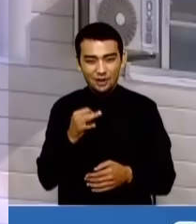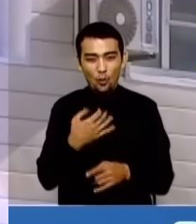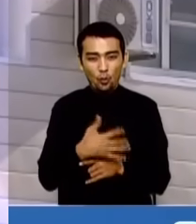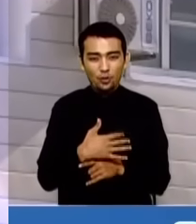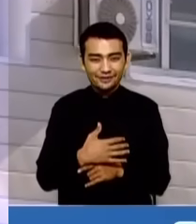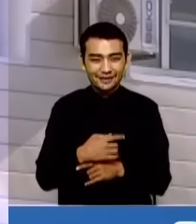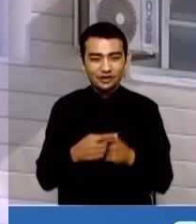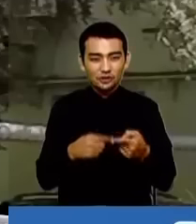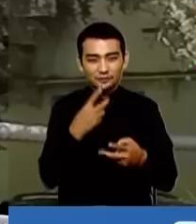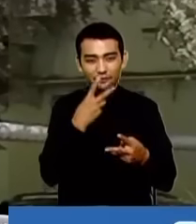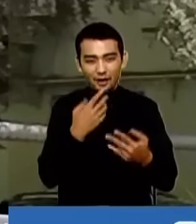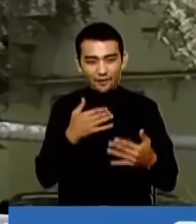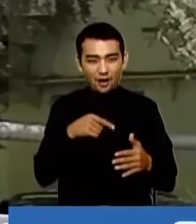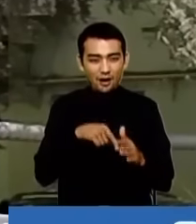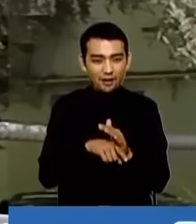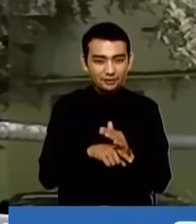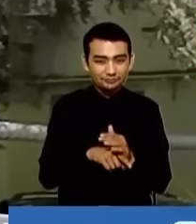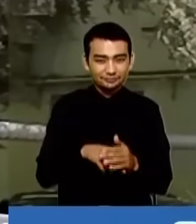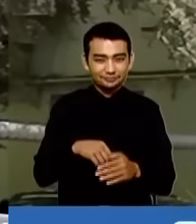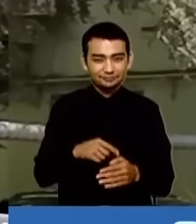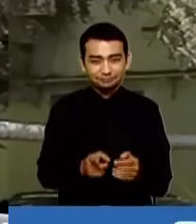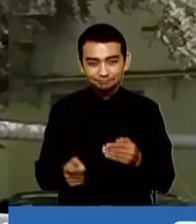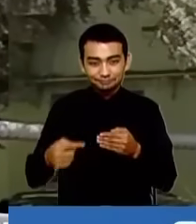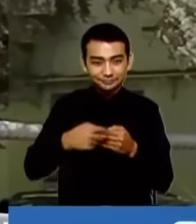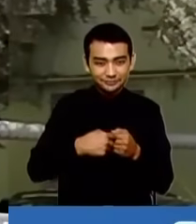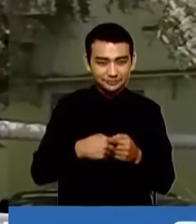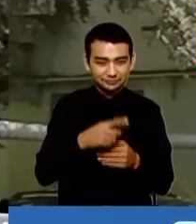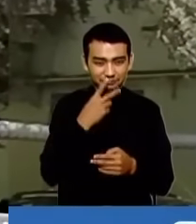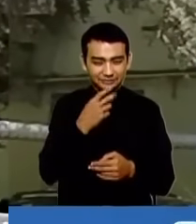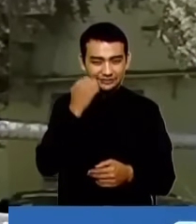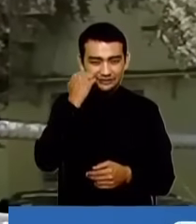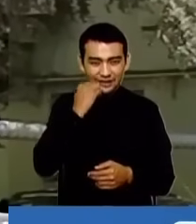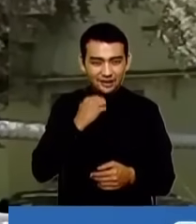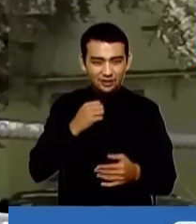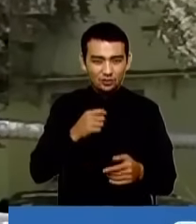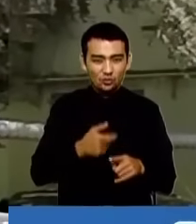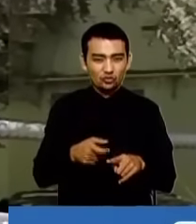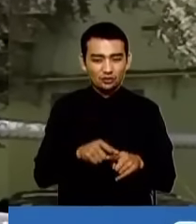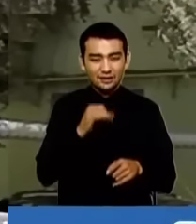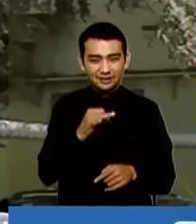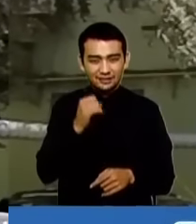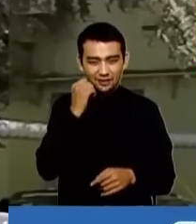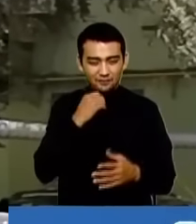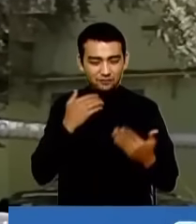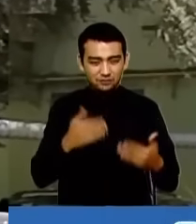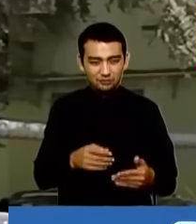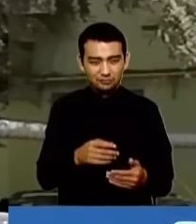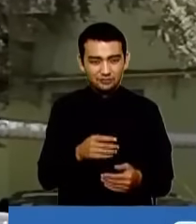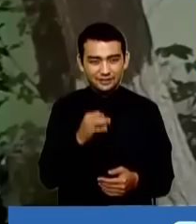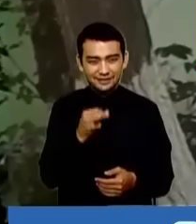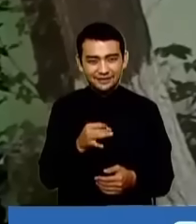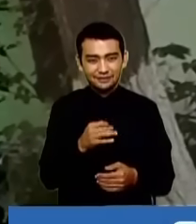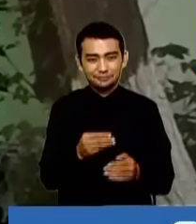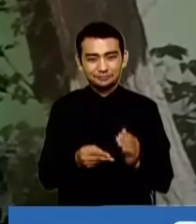беттен қарағандағы көрініс. Ал аула жақ беттегі қабырға мынадай әбден ескірген, тозған, тіпті